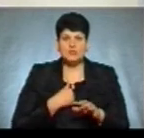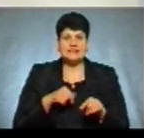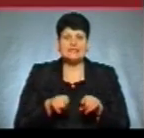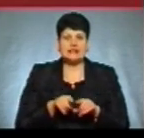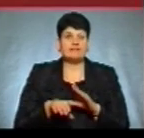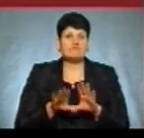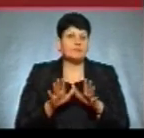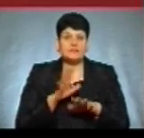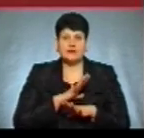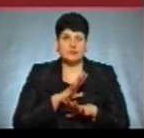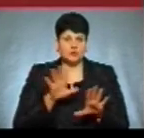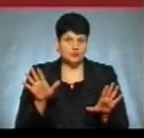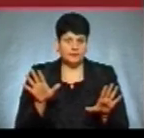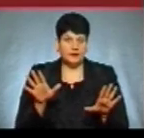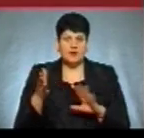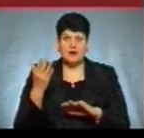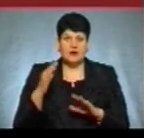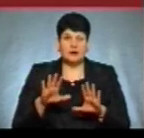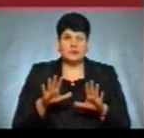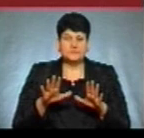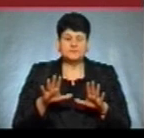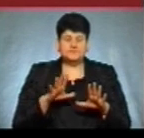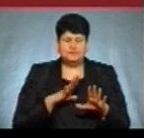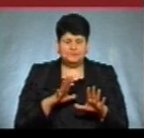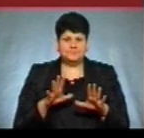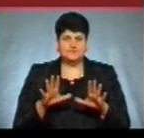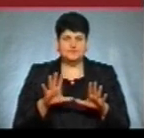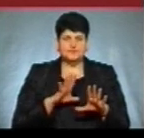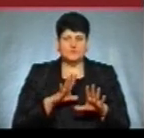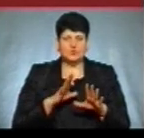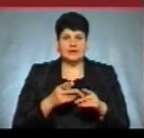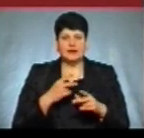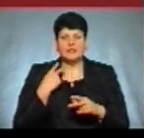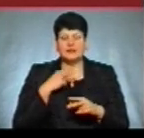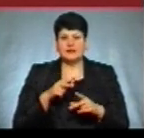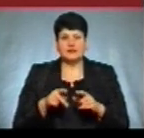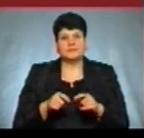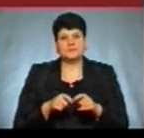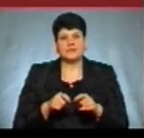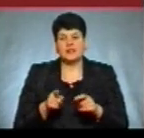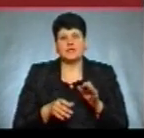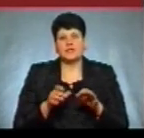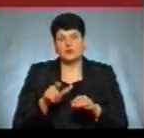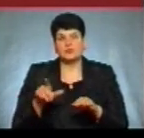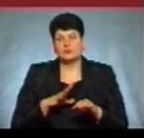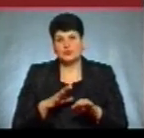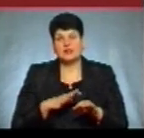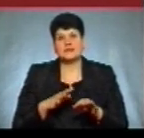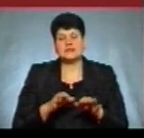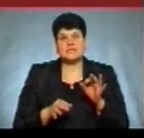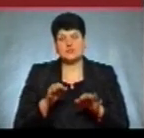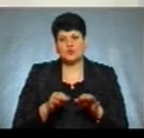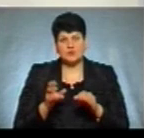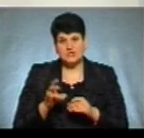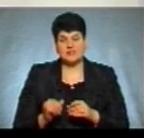не було. По попередніх виборах було декілька кримінальних проваджень, які були направлені до суду, і люди були засуджені